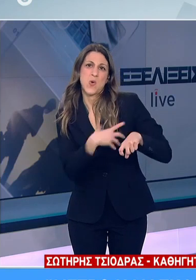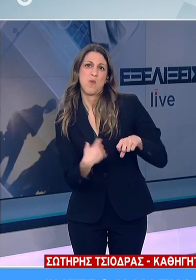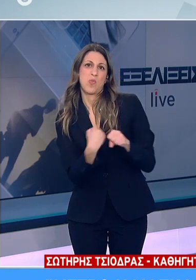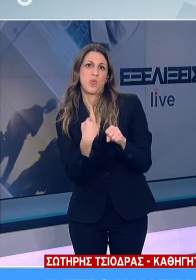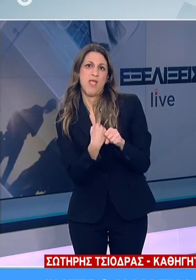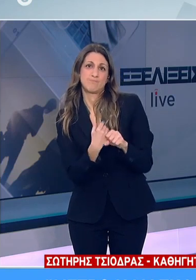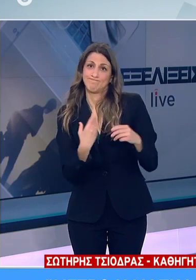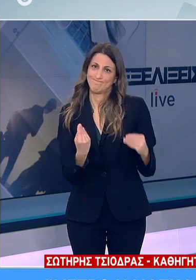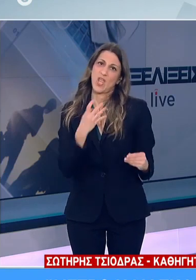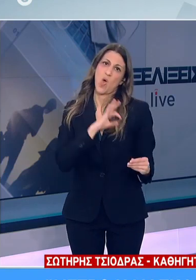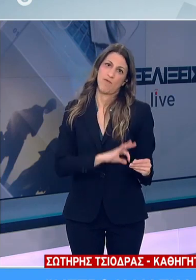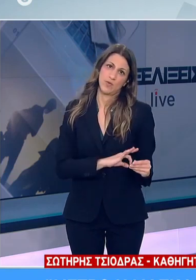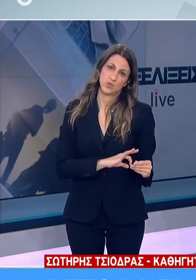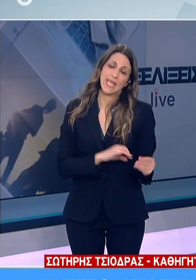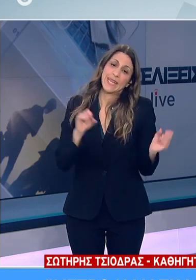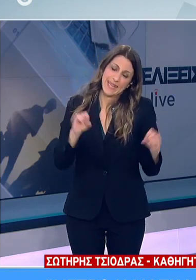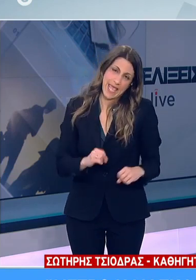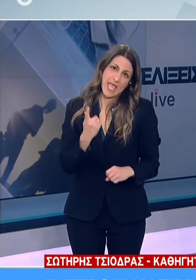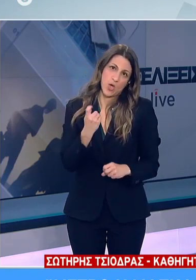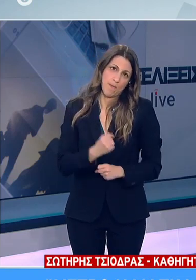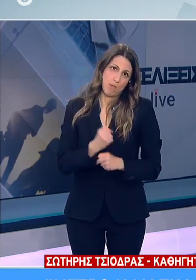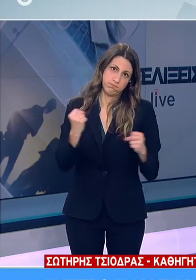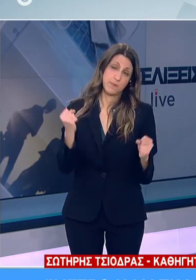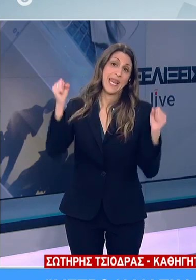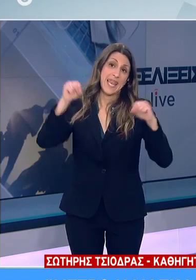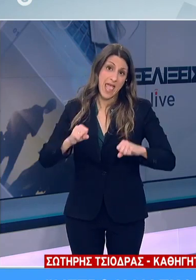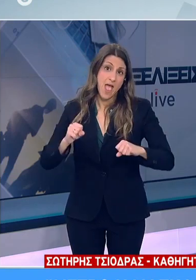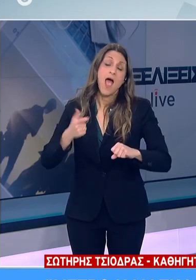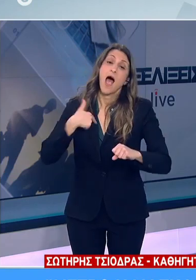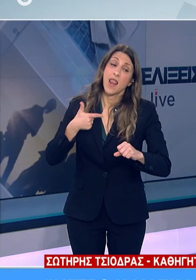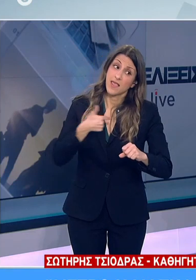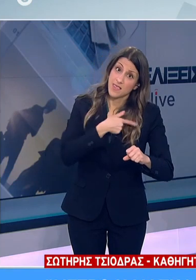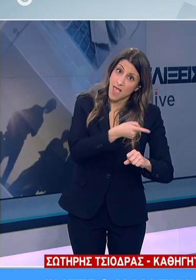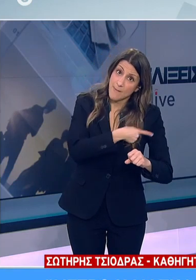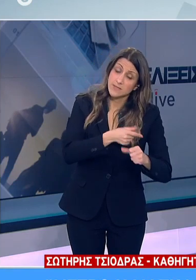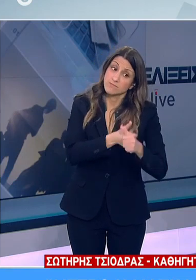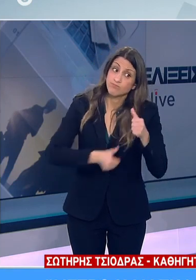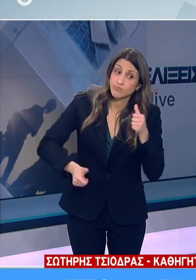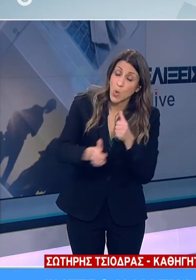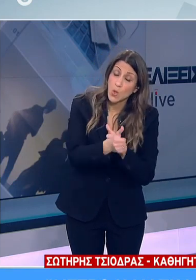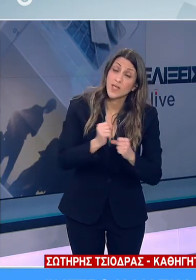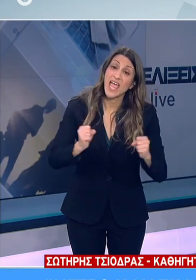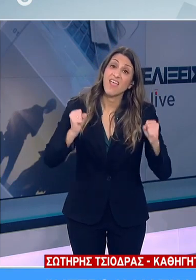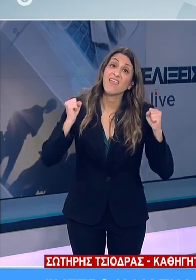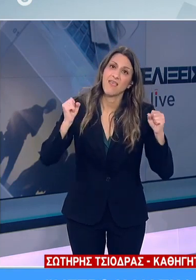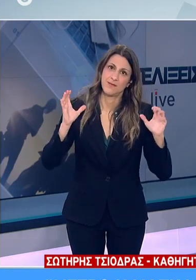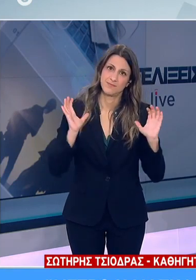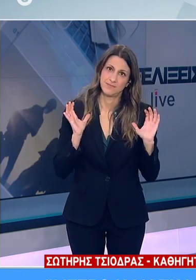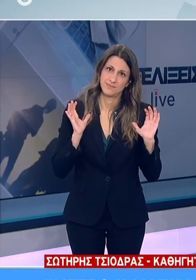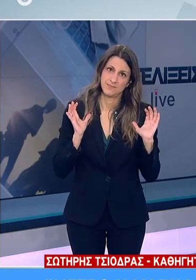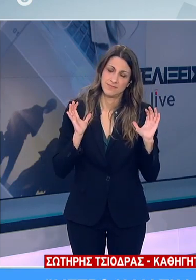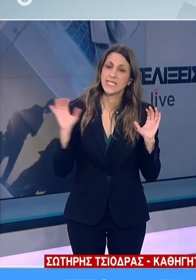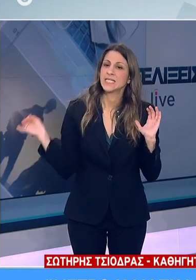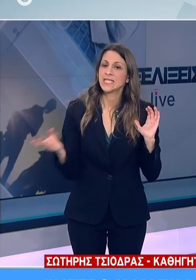πολύ σημαντική παράμετρος, αλλά εμάς μας ενδιαφέρει περισσότερο η δημόσια υγεία και τι αντίκτυπο θα έχει αυτό στη δημόσια υγεία, στην επάρκεια του